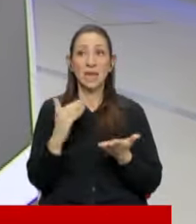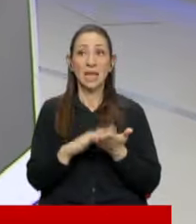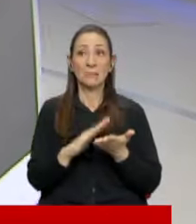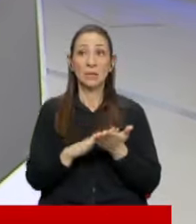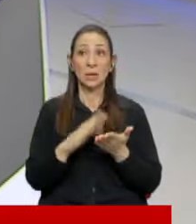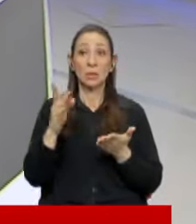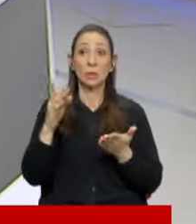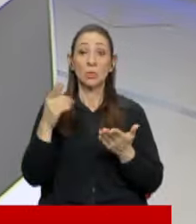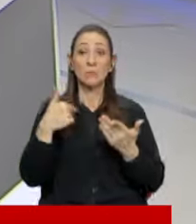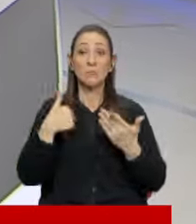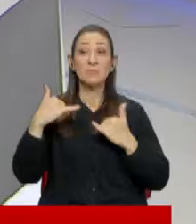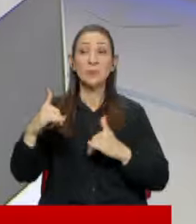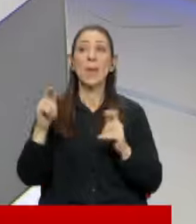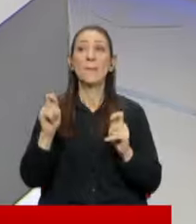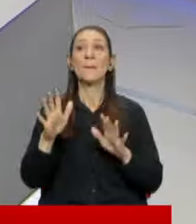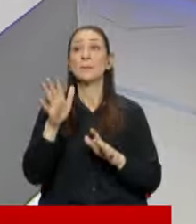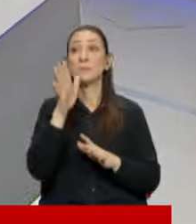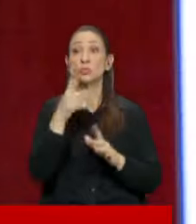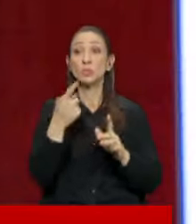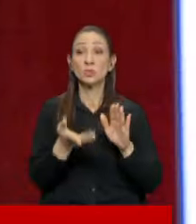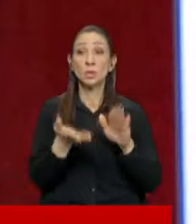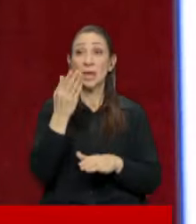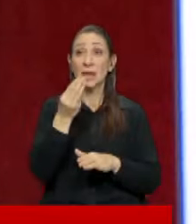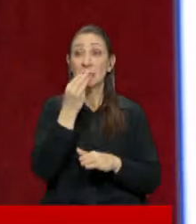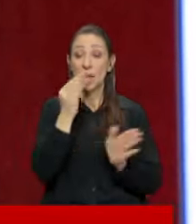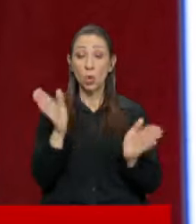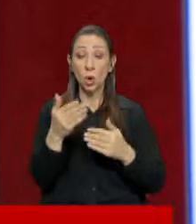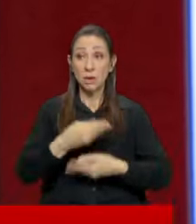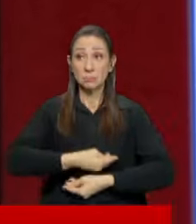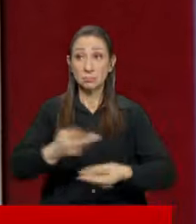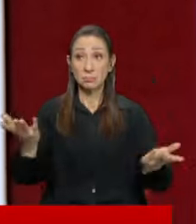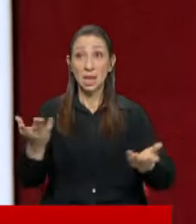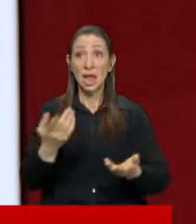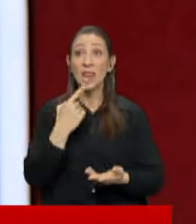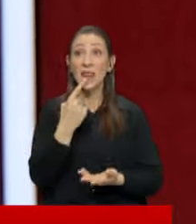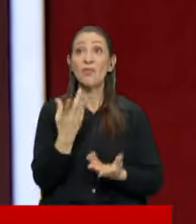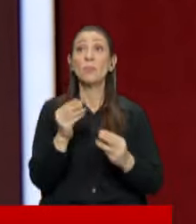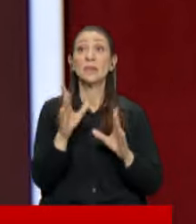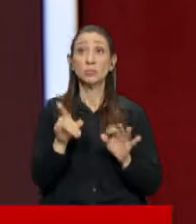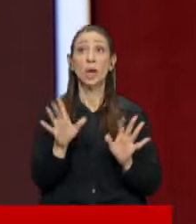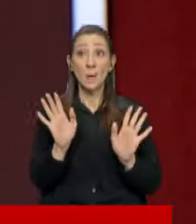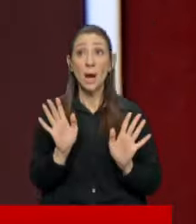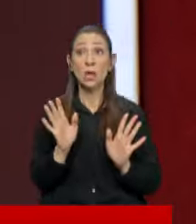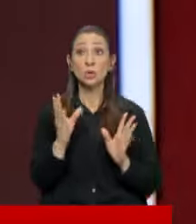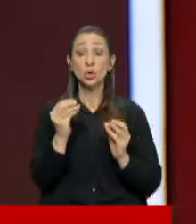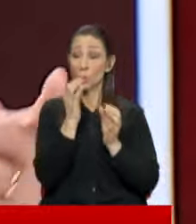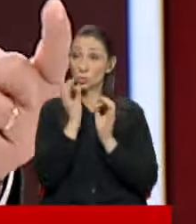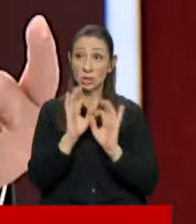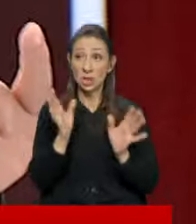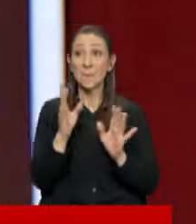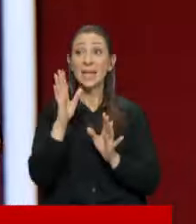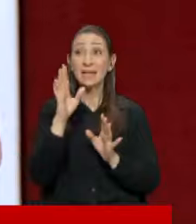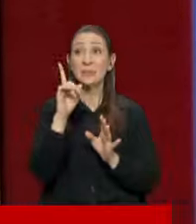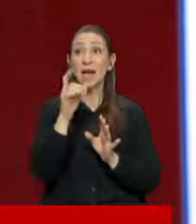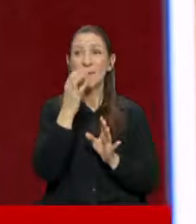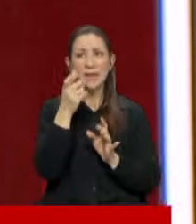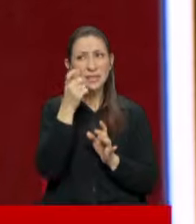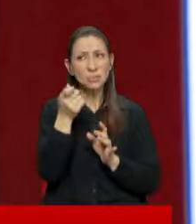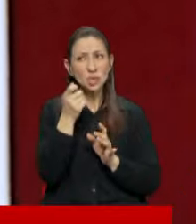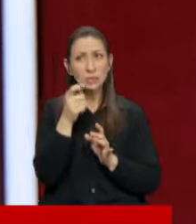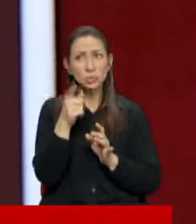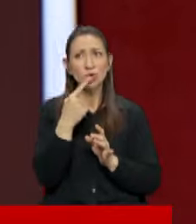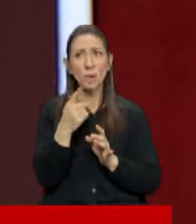onlar su dökemez. Yani 500 bin üstünde gıda kolisi dağıtmışız. Yani laf olmaz bunların ama evet. Çok muhteşem. Yalnız bir haber dikkatimi